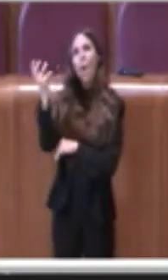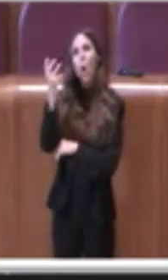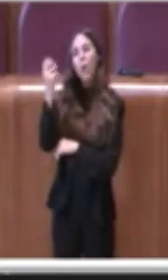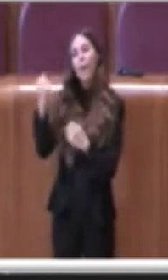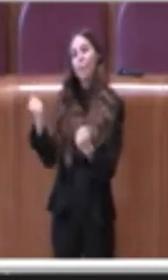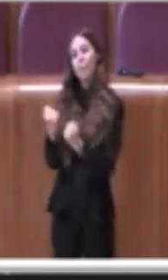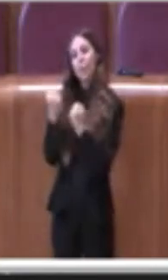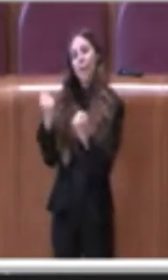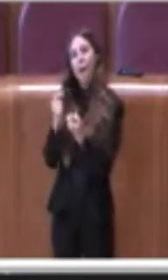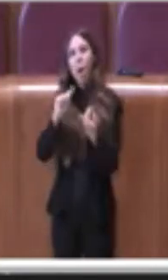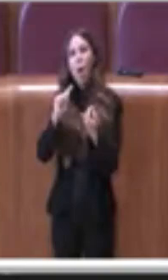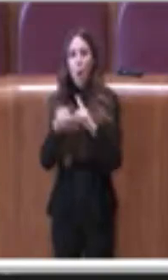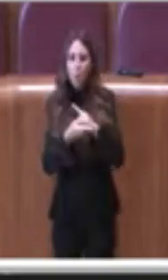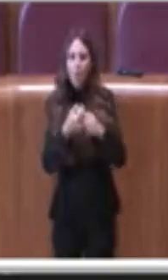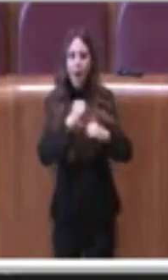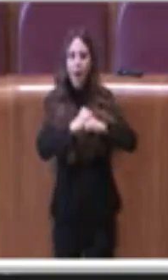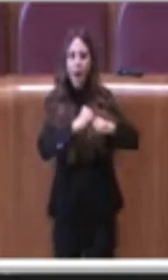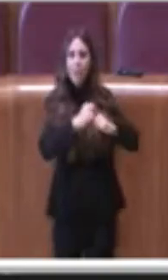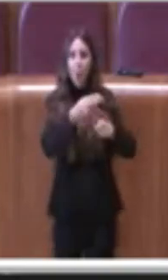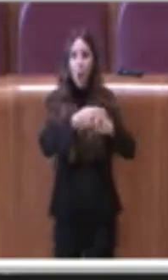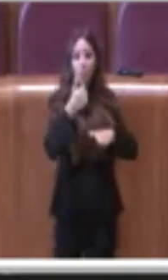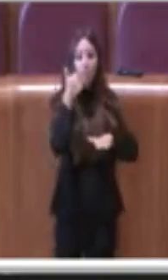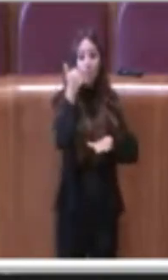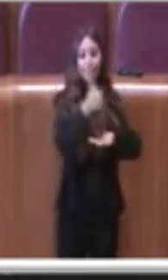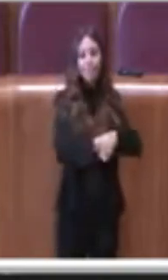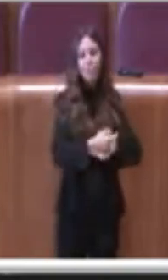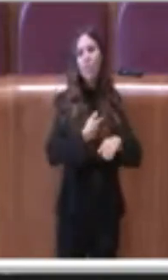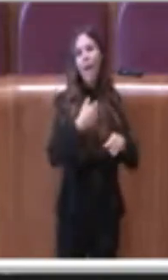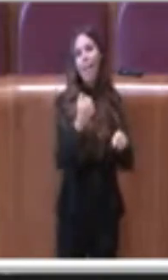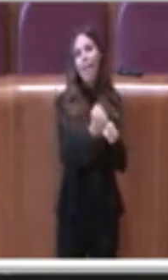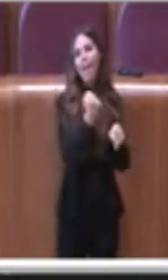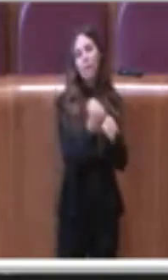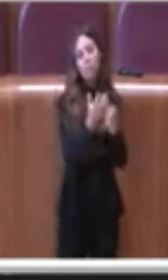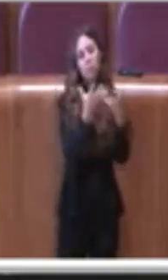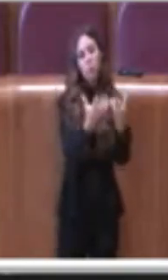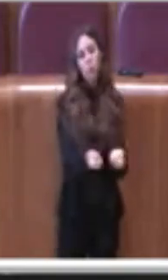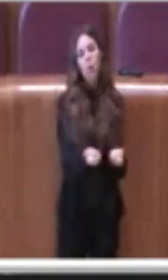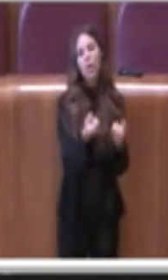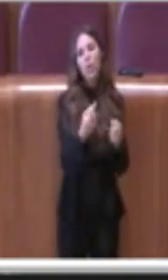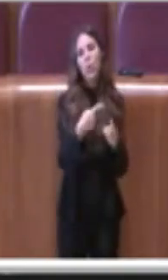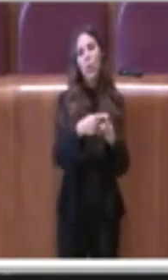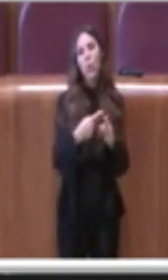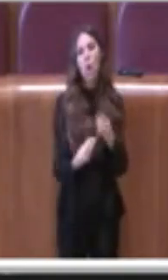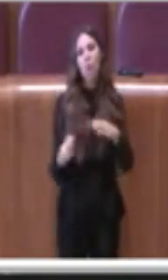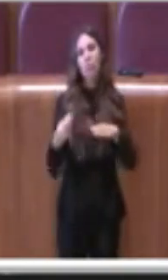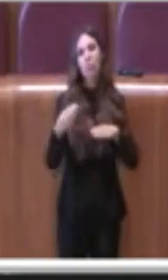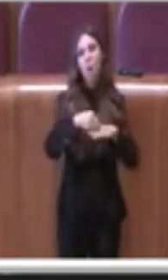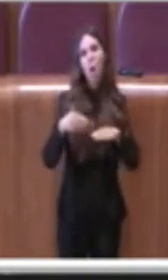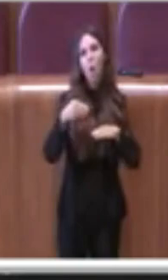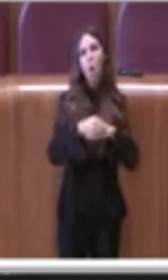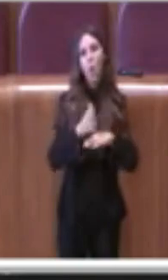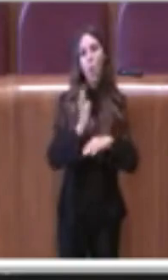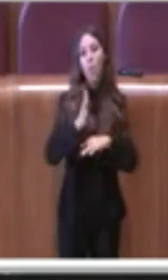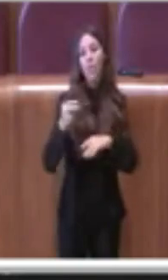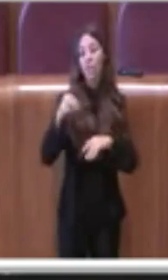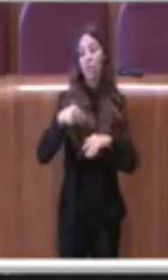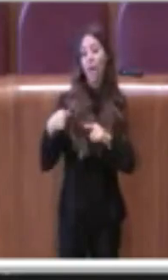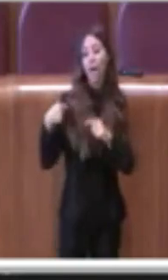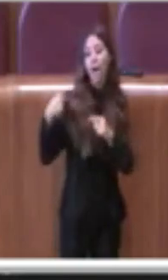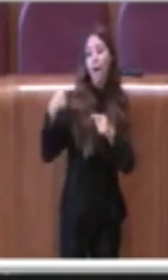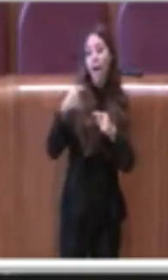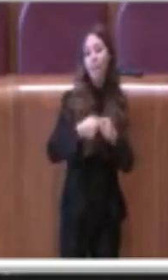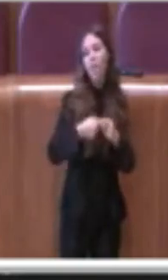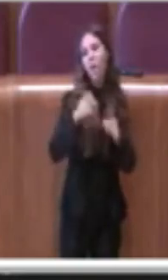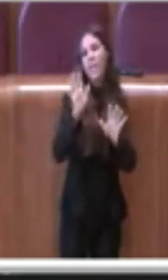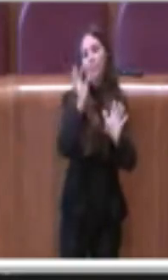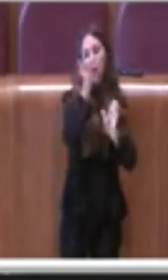portato degli atti concreti, atti che chiedevano aggiornamento per più di 15 anni. Ricordiamo addirittura il regolamento del verde